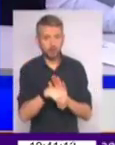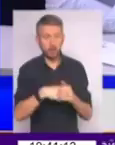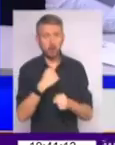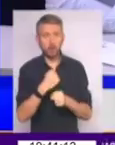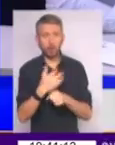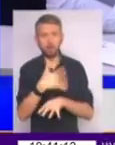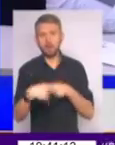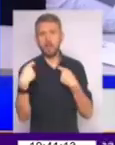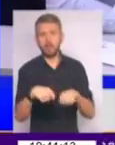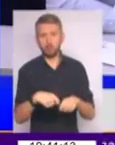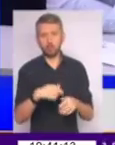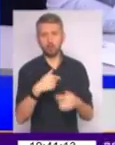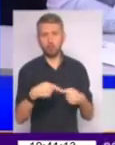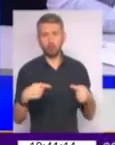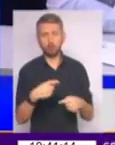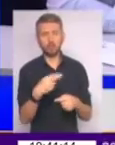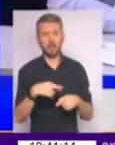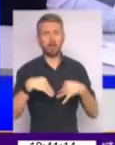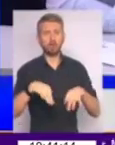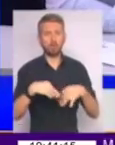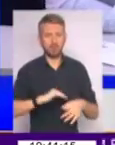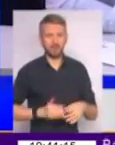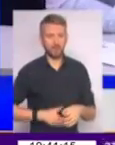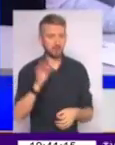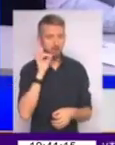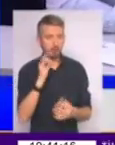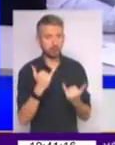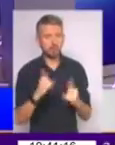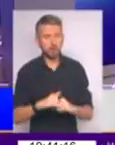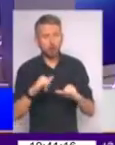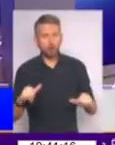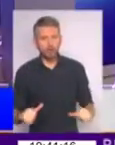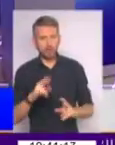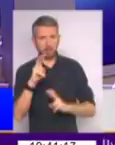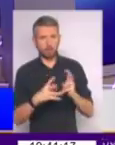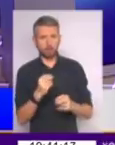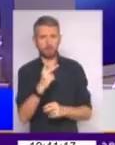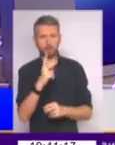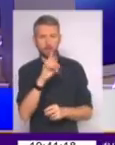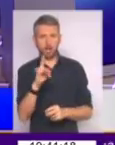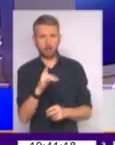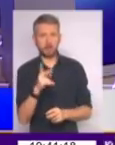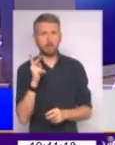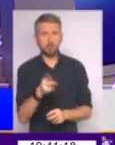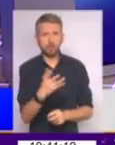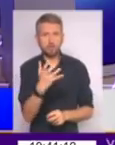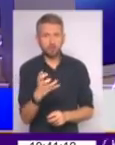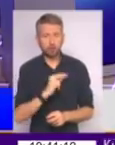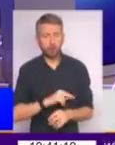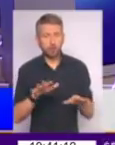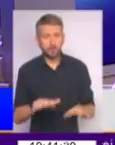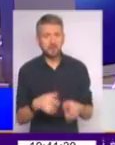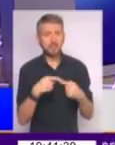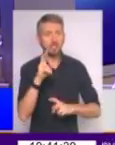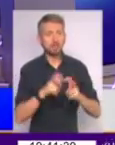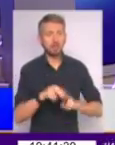експорт продукцію для автомобільних фірм Німеччини. І тепер йде розширення його ще в півтора рази. 2,5 тисячі робочих місць. Інші